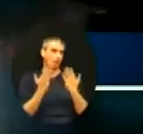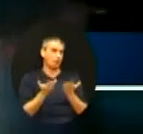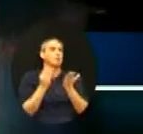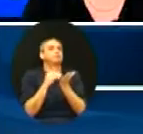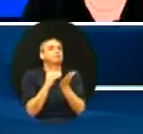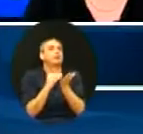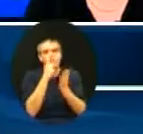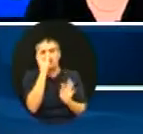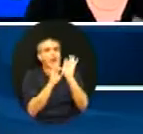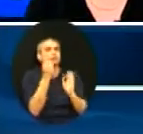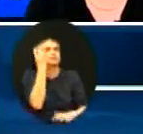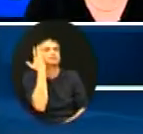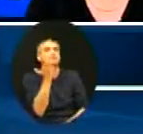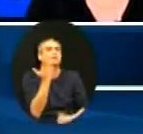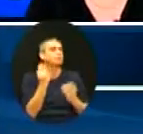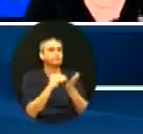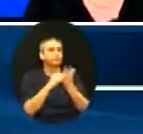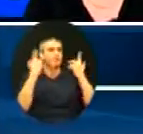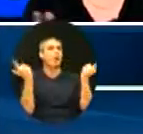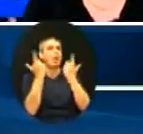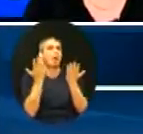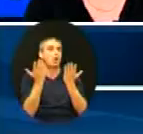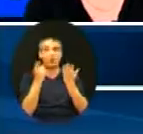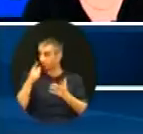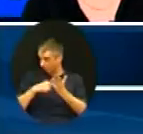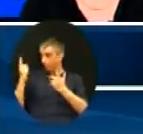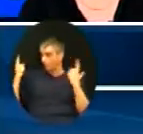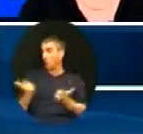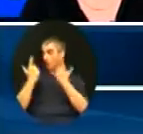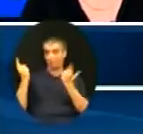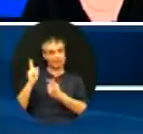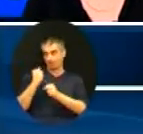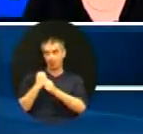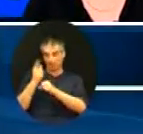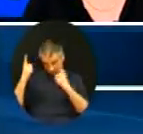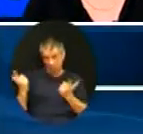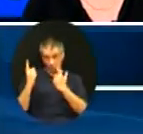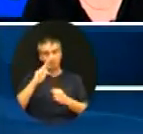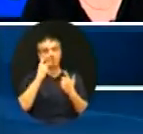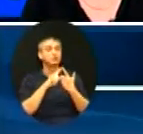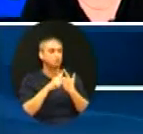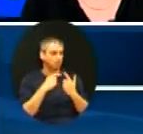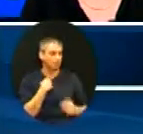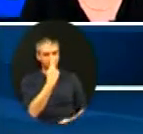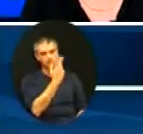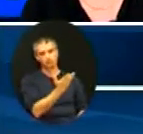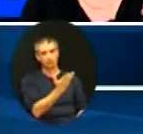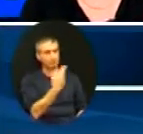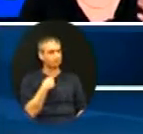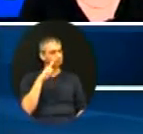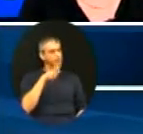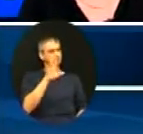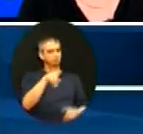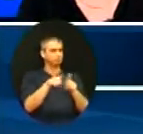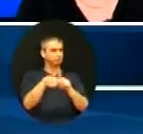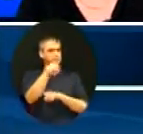מה להשמיץ סתם? בשביל מה לחגוג? כי הם חוגגים, הם לא עושים את זה, הם חוגגים. דבר שני זה אני מסתכלת מהצד גם